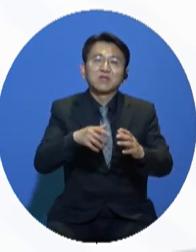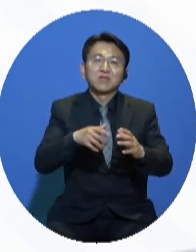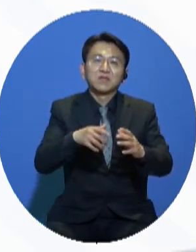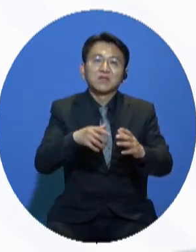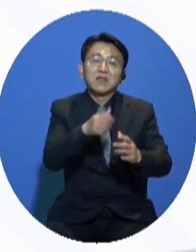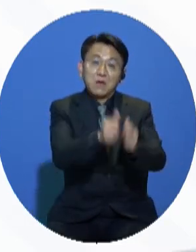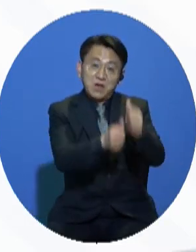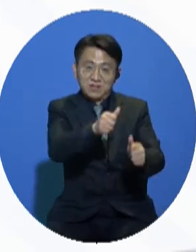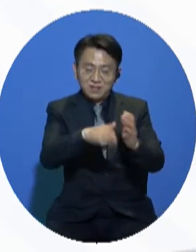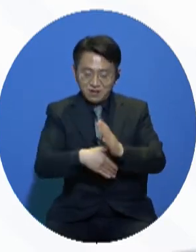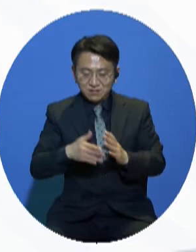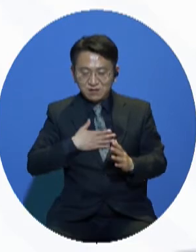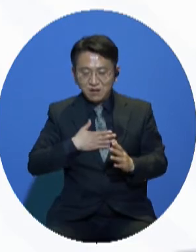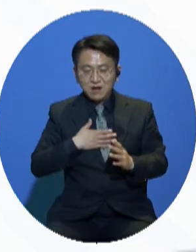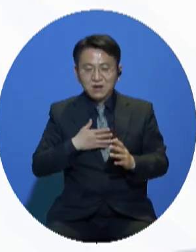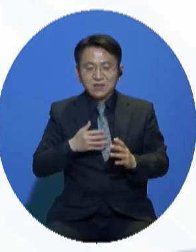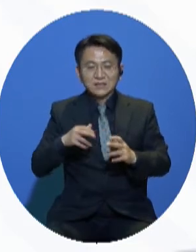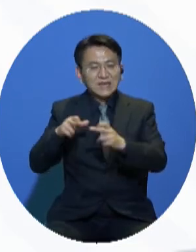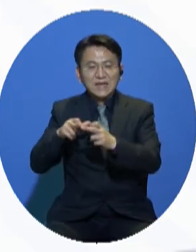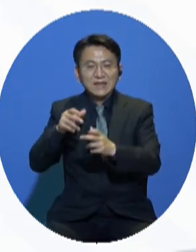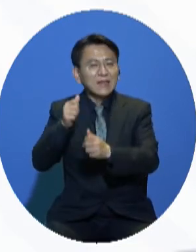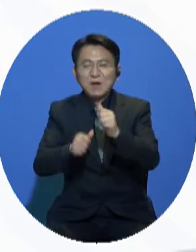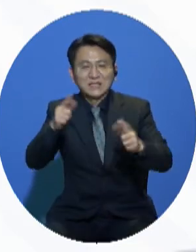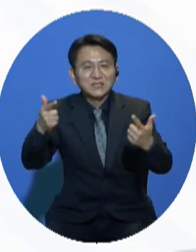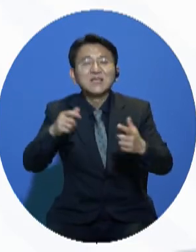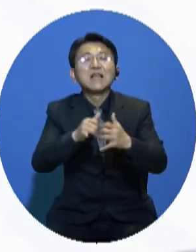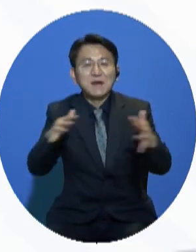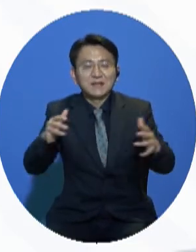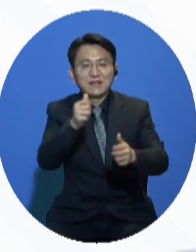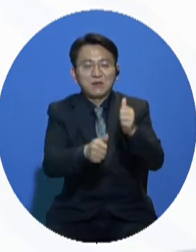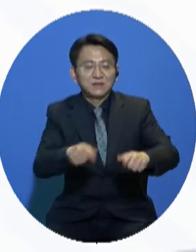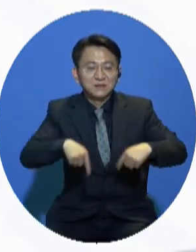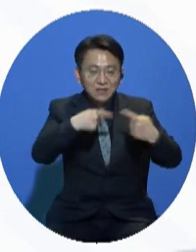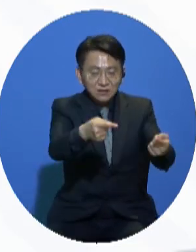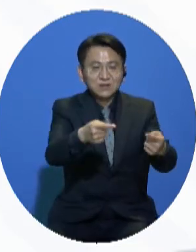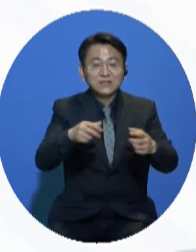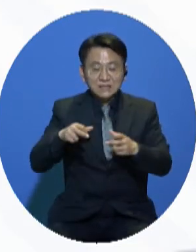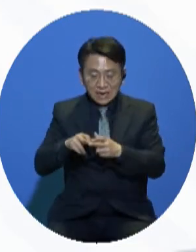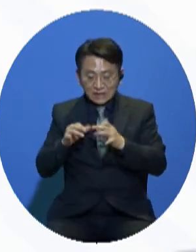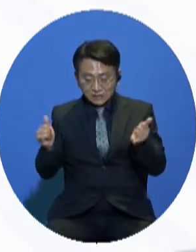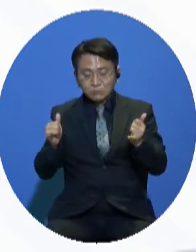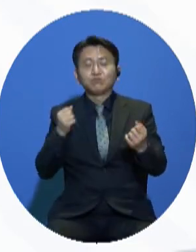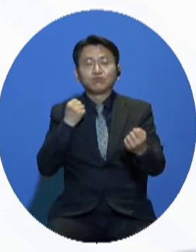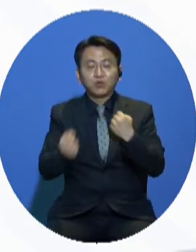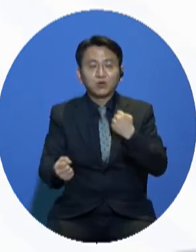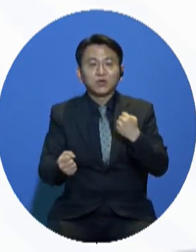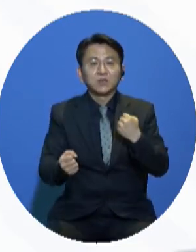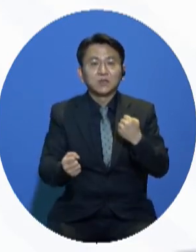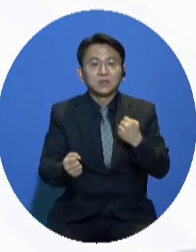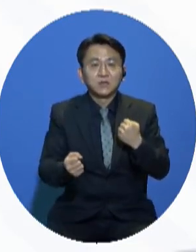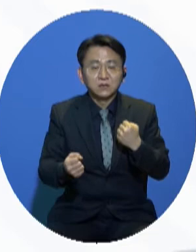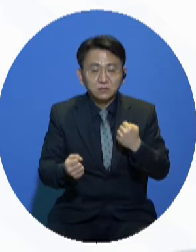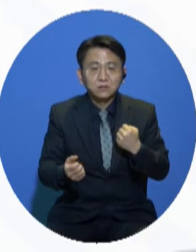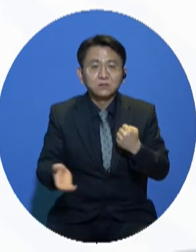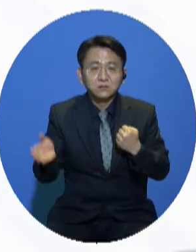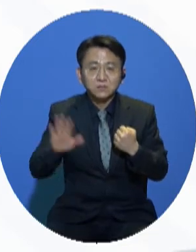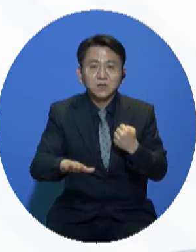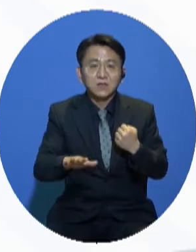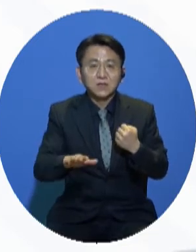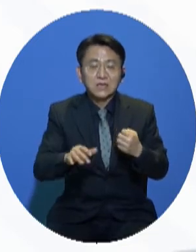선수로서 참여를 하게 되었습니다. 그래서 제가 최초로 장애가 있지만